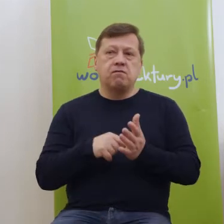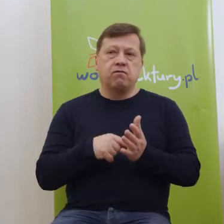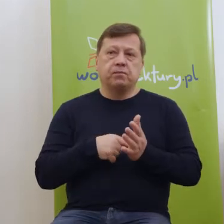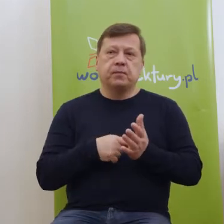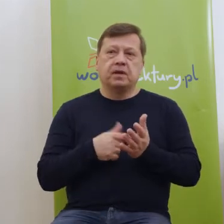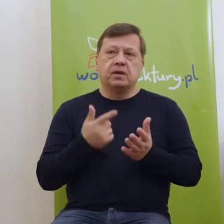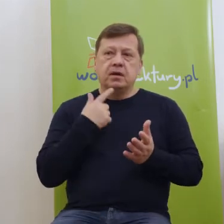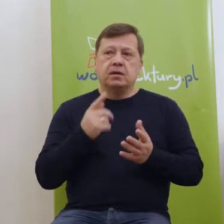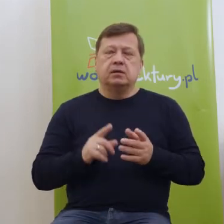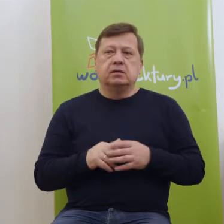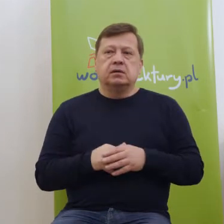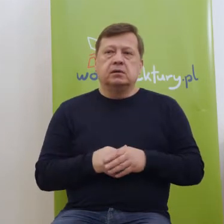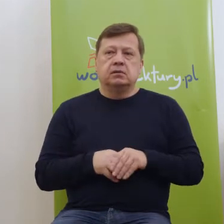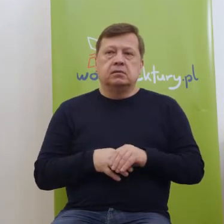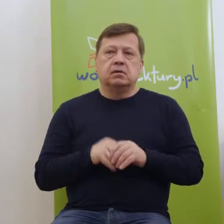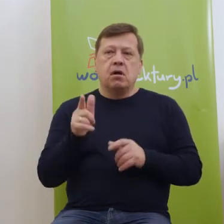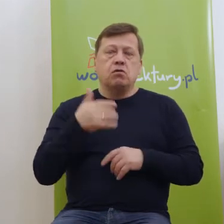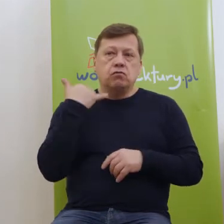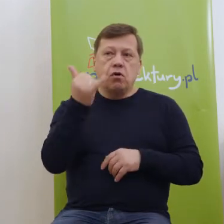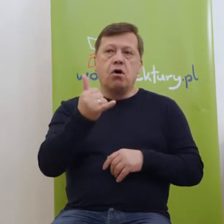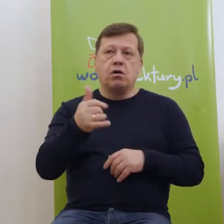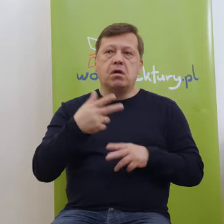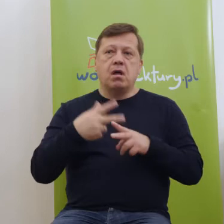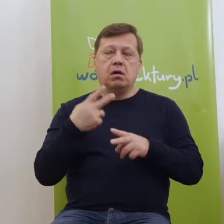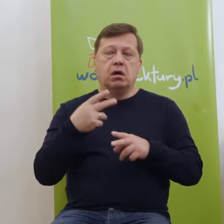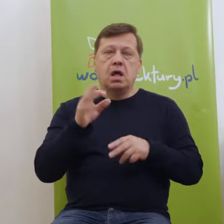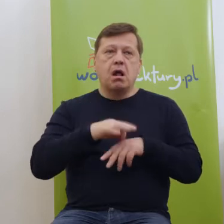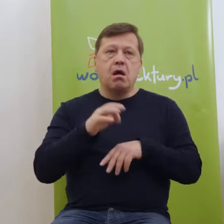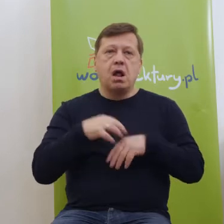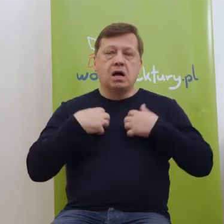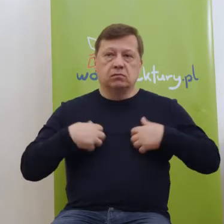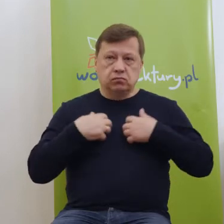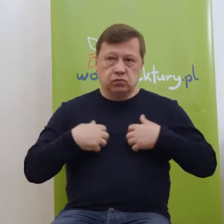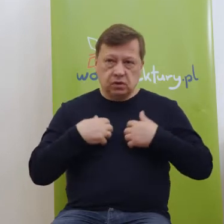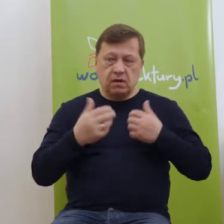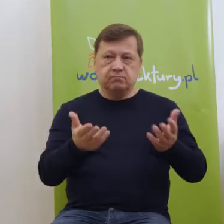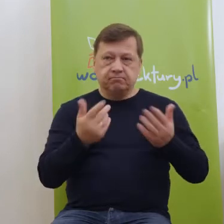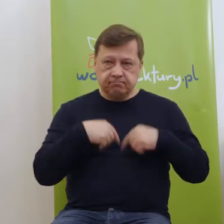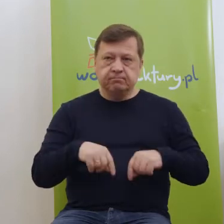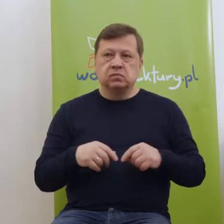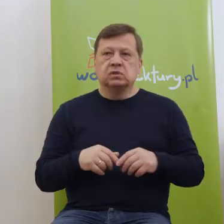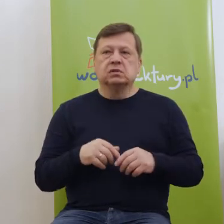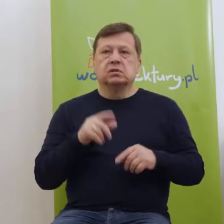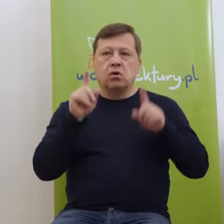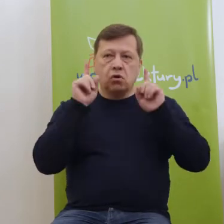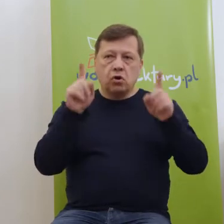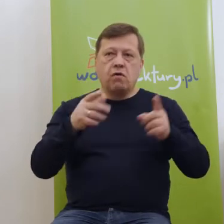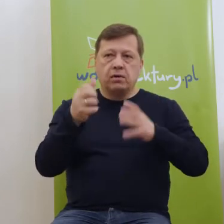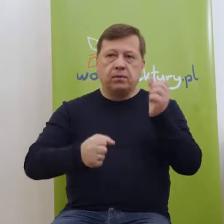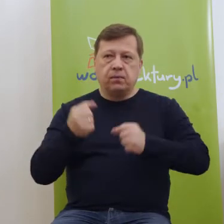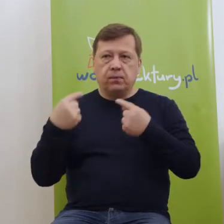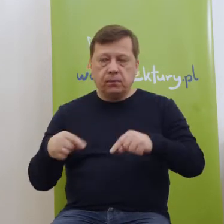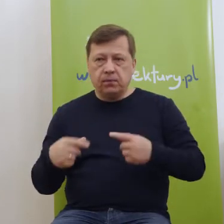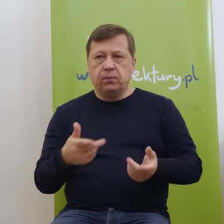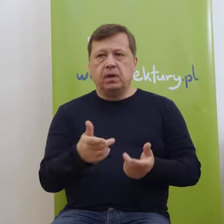czas po prostu dzwoni po weterynarza, bo no ponieważ nie były dojone wtedy, kiedy powinny być, to co chwila coś się dzieje